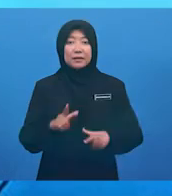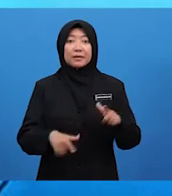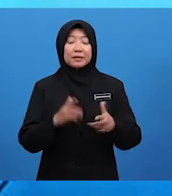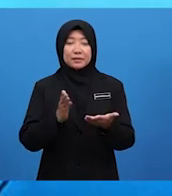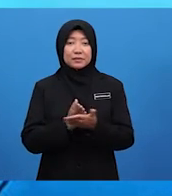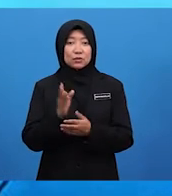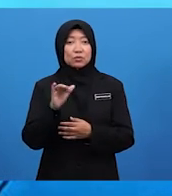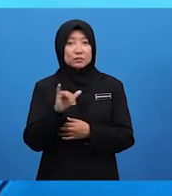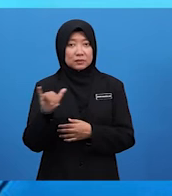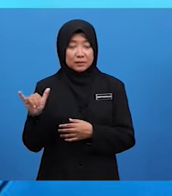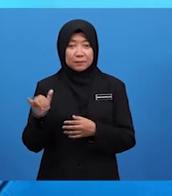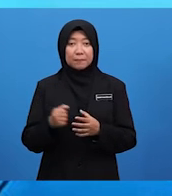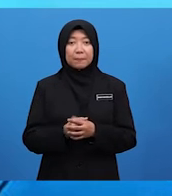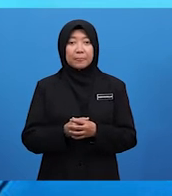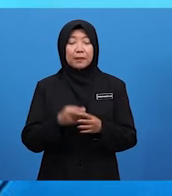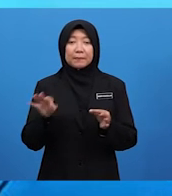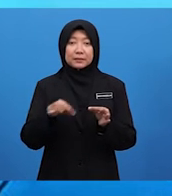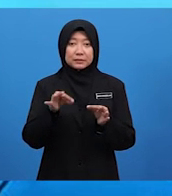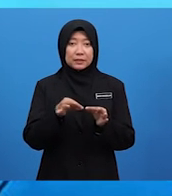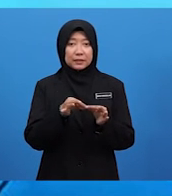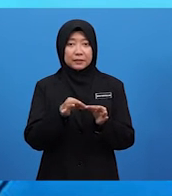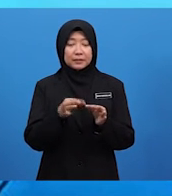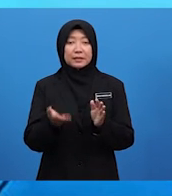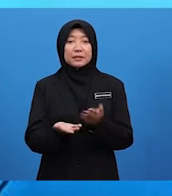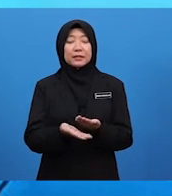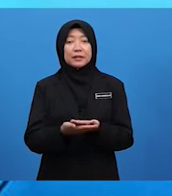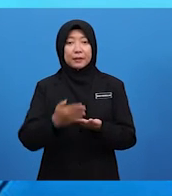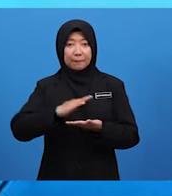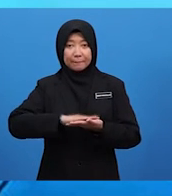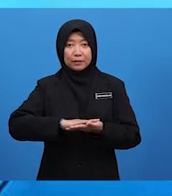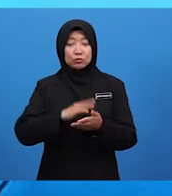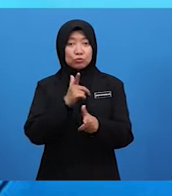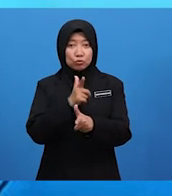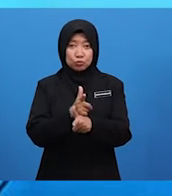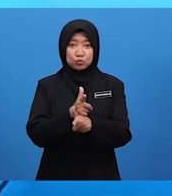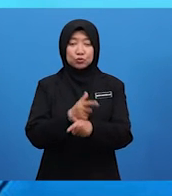Langkah seterusnya, murid-murid, ialah menjahit kelepet lurus.